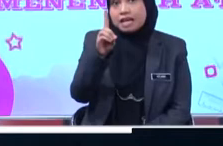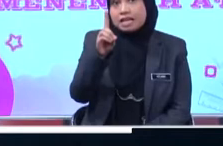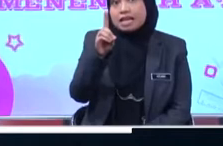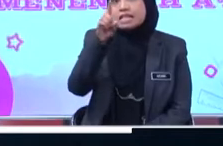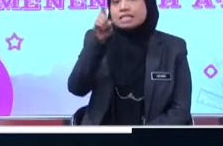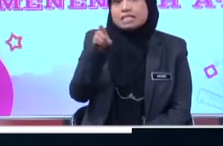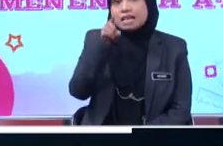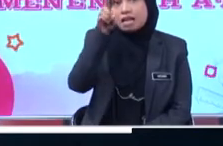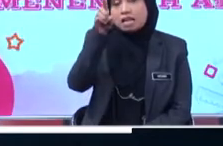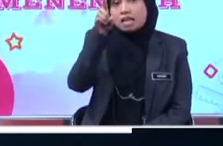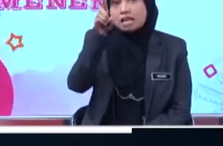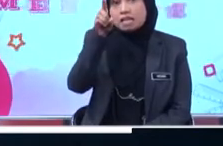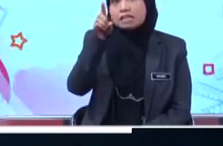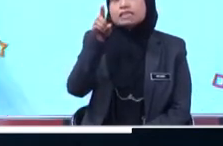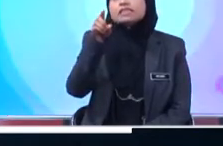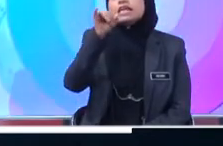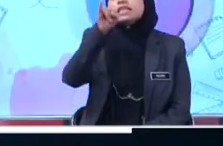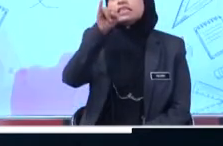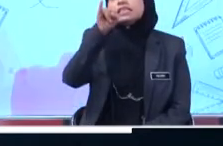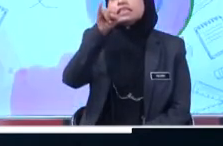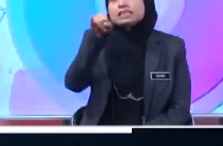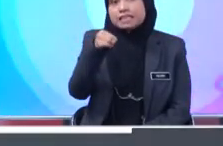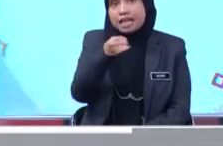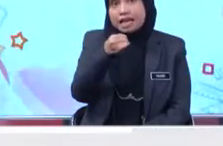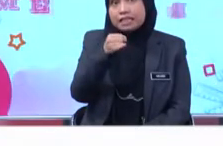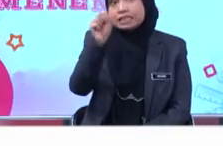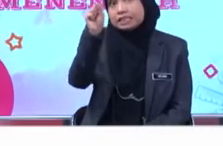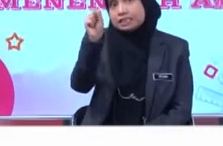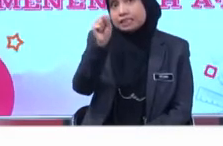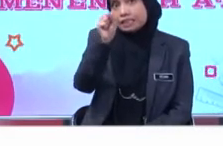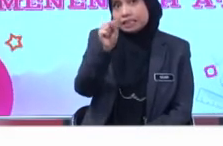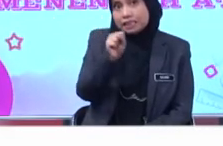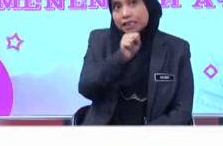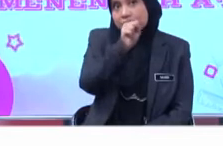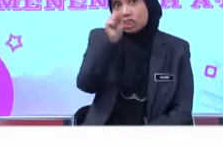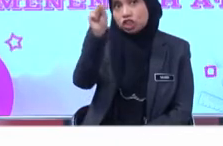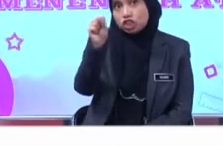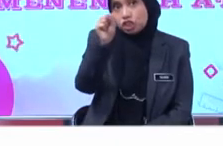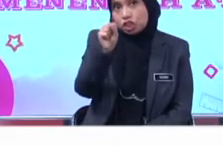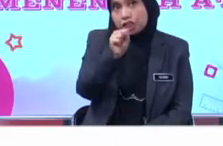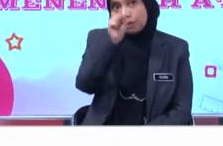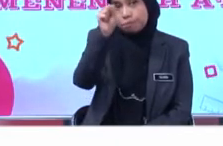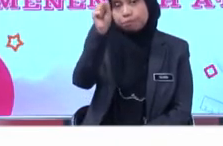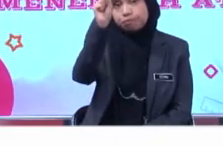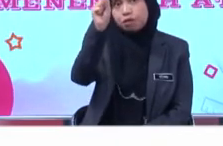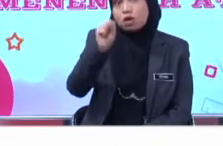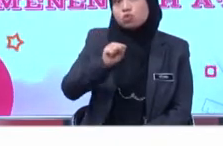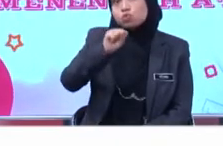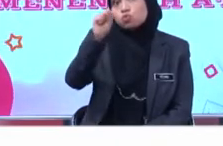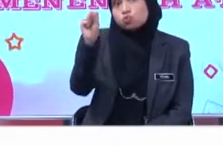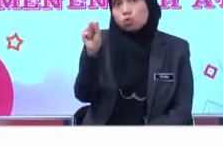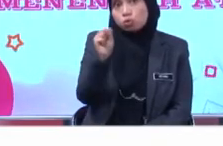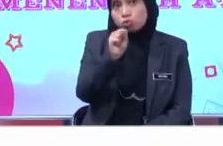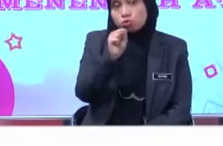sel ojai tadi hilang Azai Sin syin Sod boat